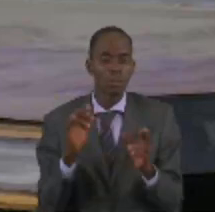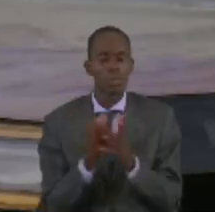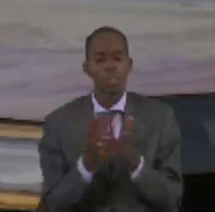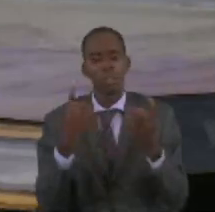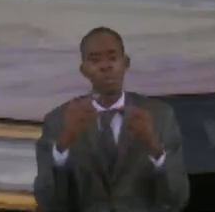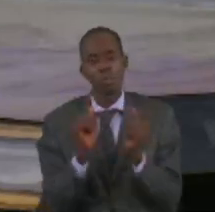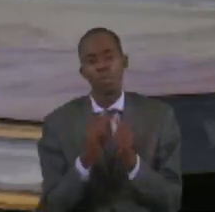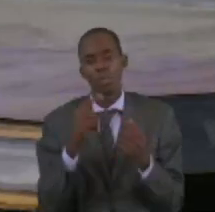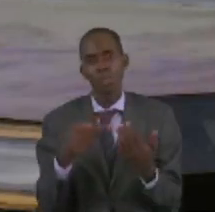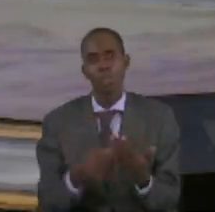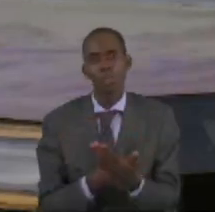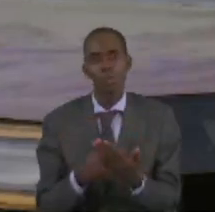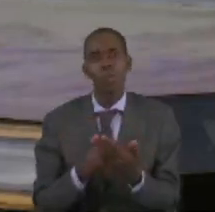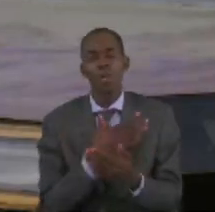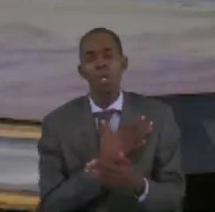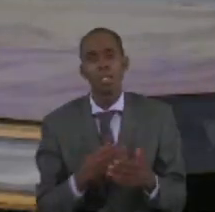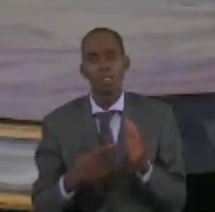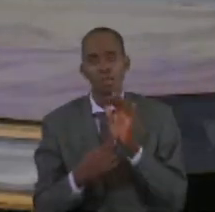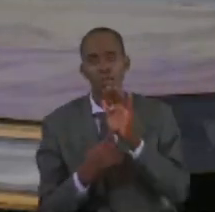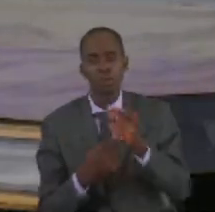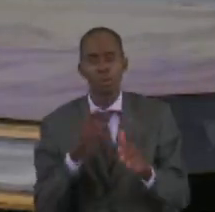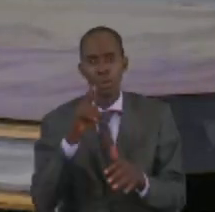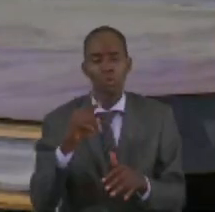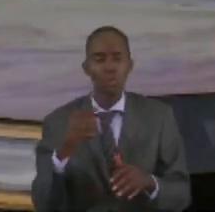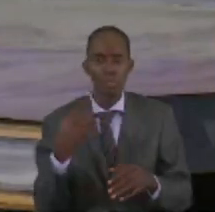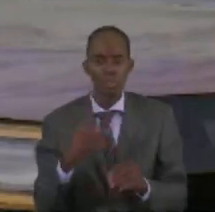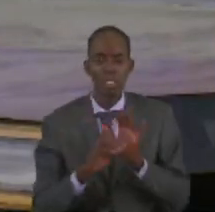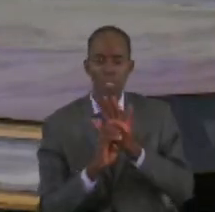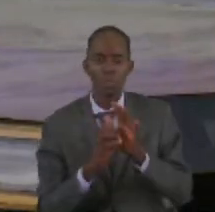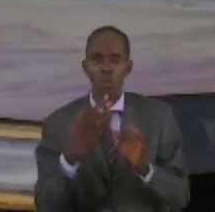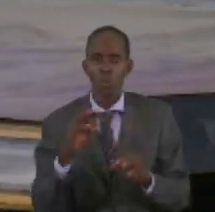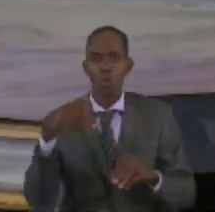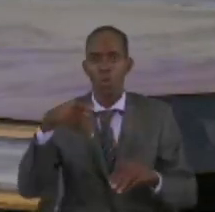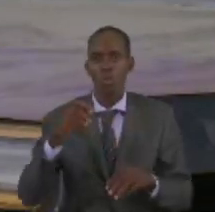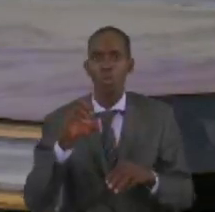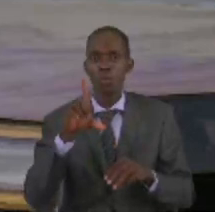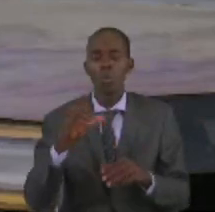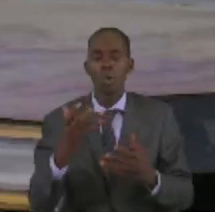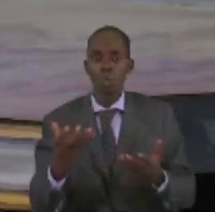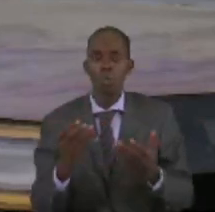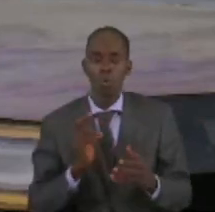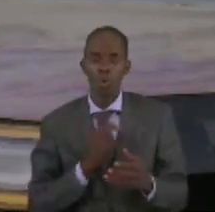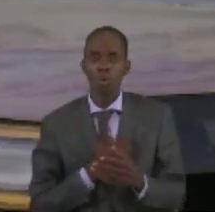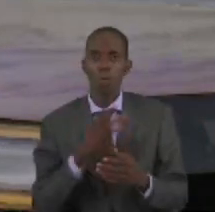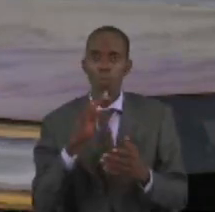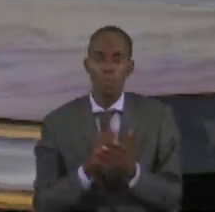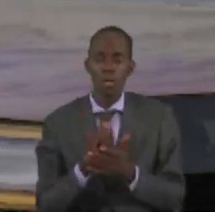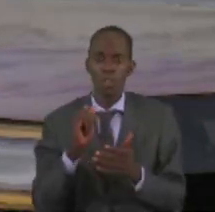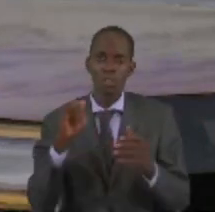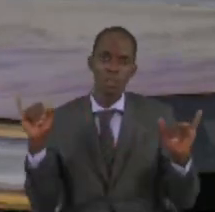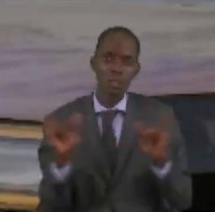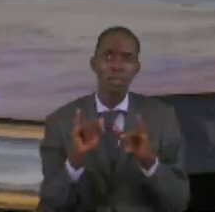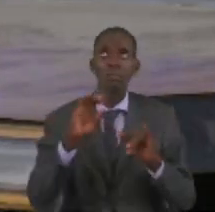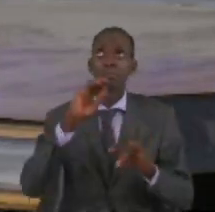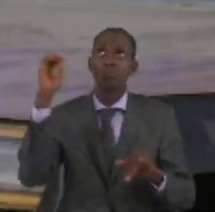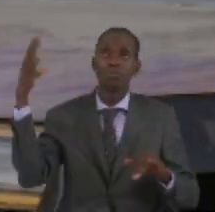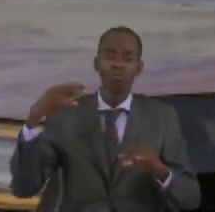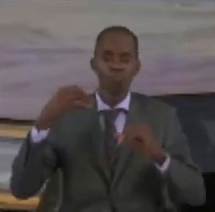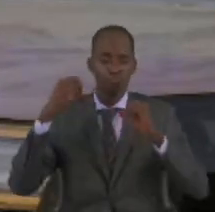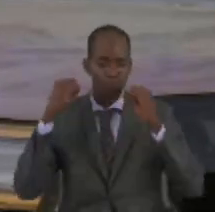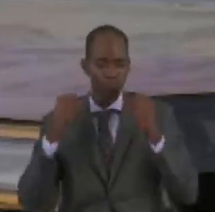qui viennent par l'évangile. Et il nous a montré l'évangile de l'apôtre Paul. Et le Seigneur veut que par la même grâce, la